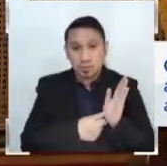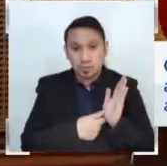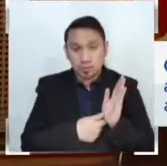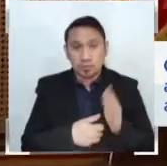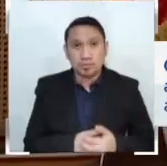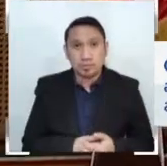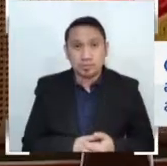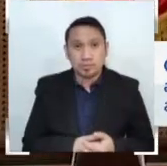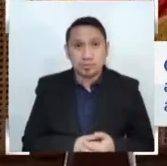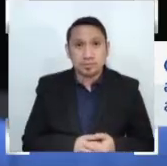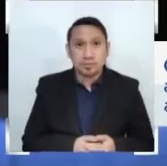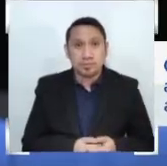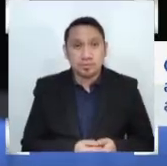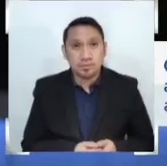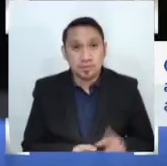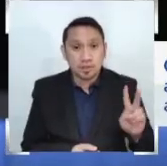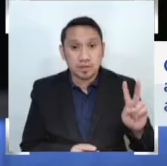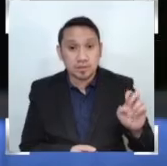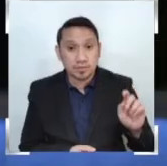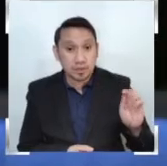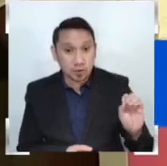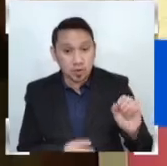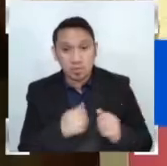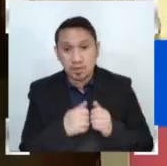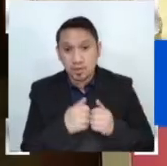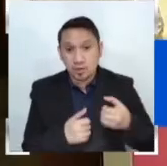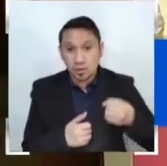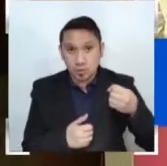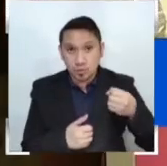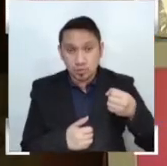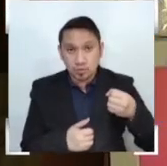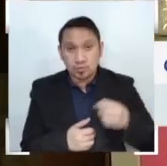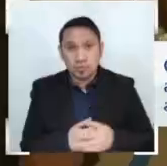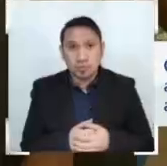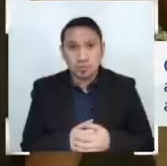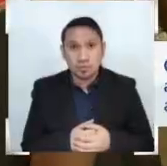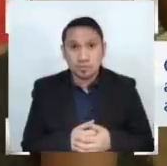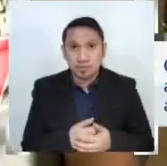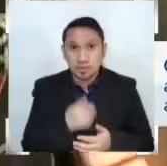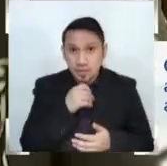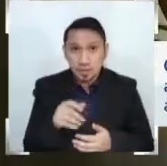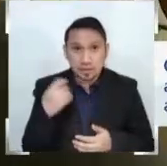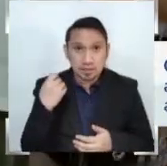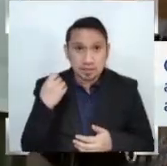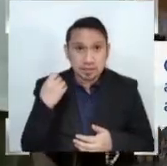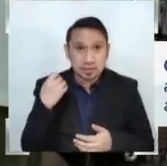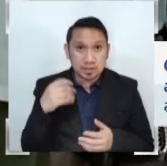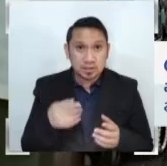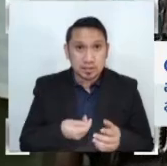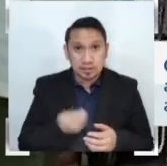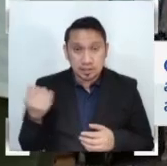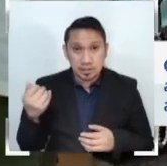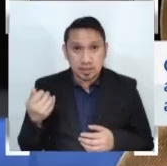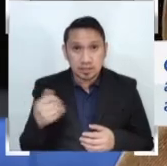Yung pagveto ng presidente is a matter of good housekeeping. Hindi natin po tinatanggalan ng benepisyo ang mga poll